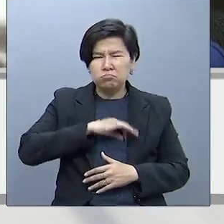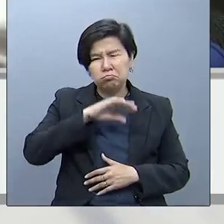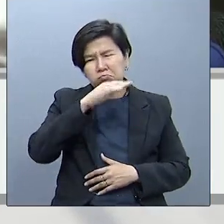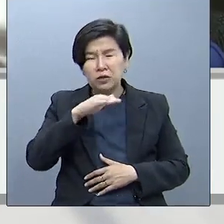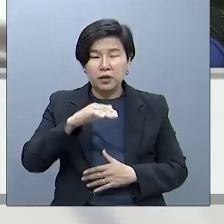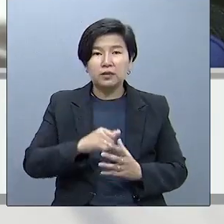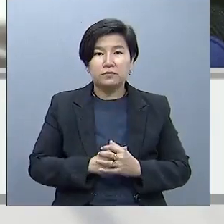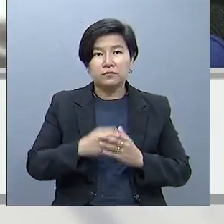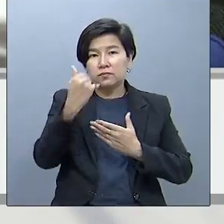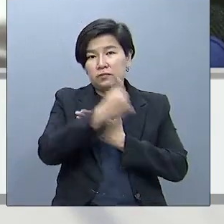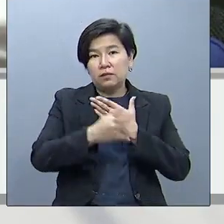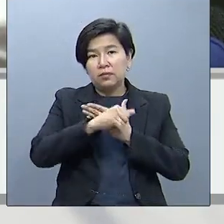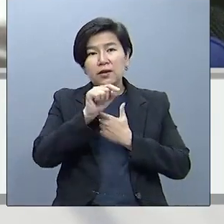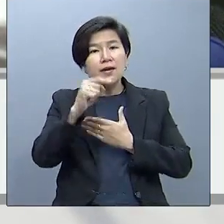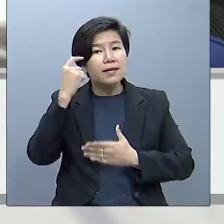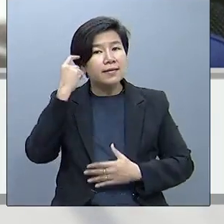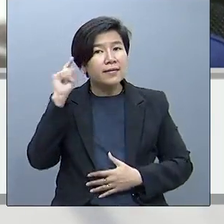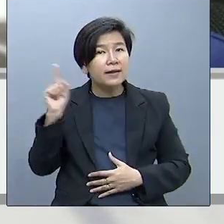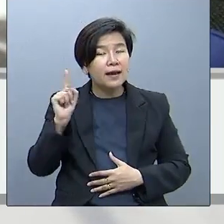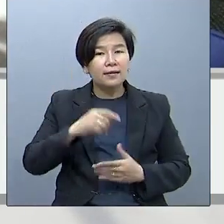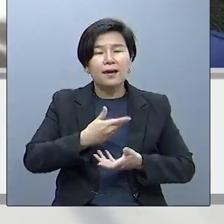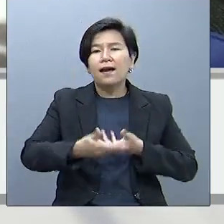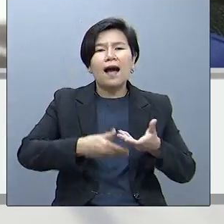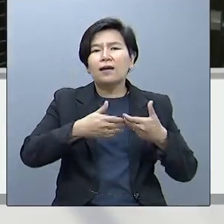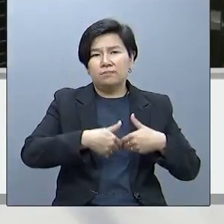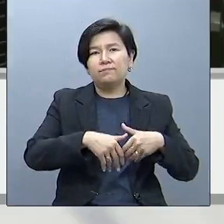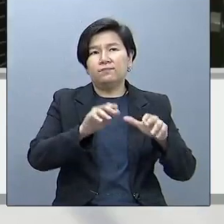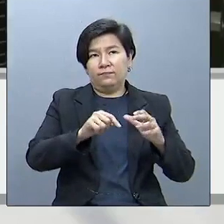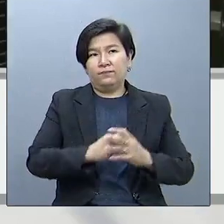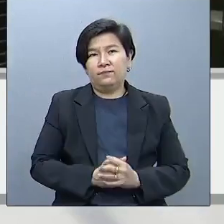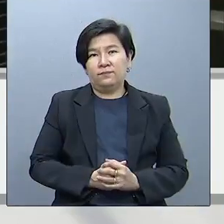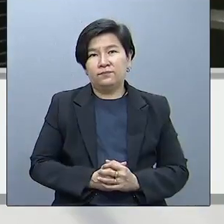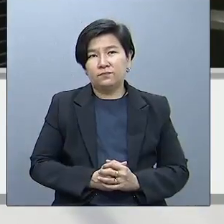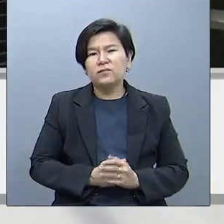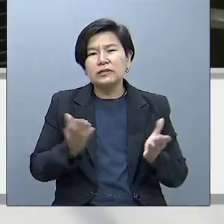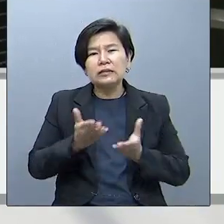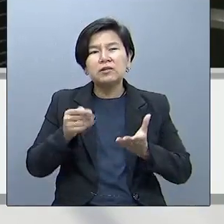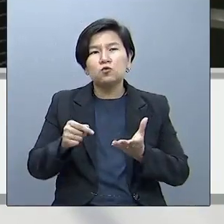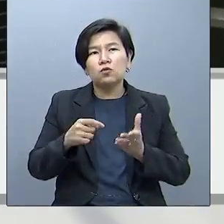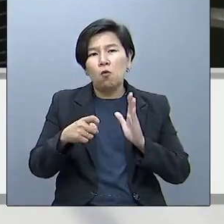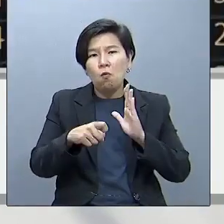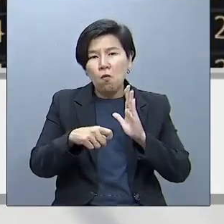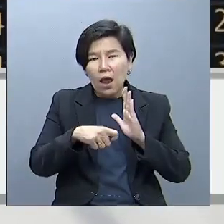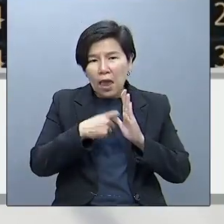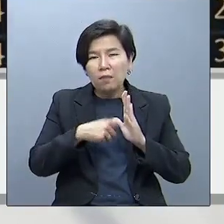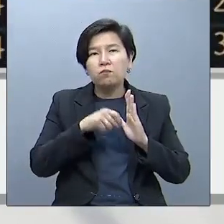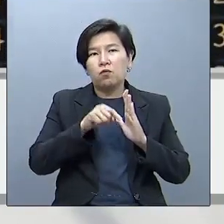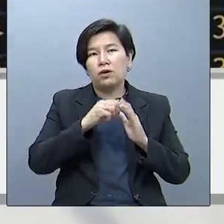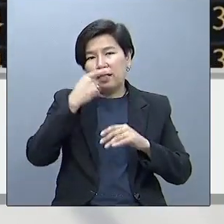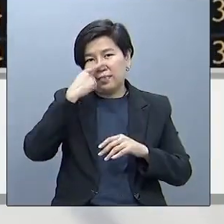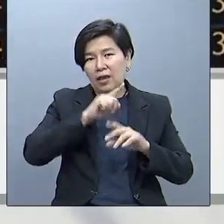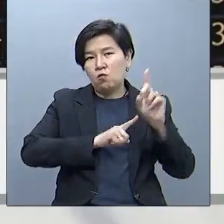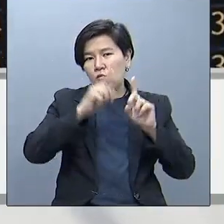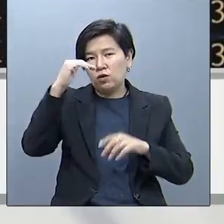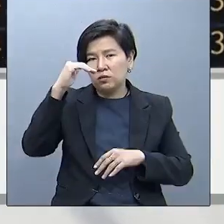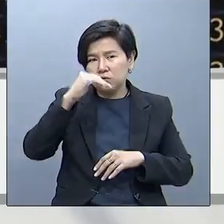นั้นต่างชาิเขาก็พิจารณาที่จะขายออกไปก่อนมันก็เป็ปัจัหนนเสิมททำให้ตลดหลกซัพบ้านเรามันค่อนข้จะ